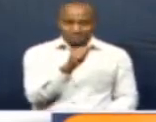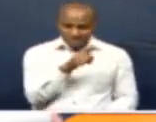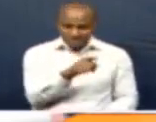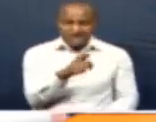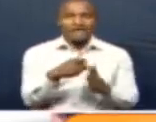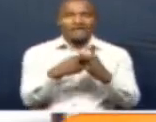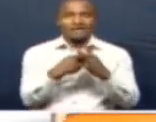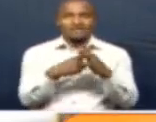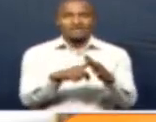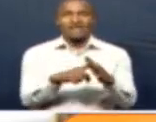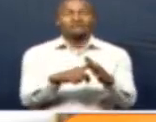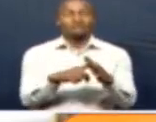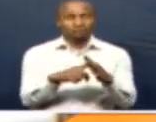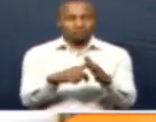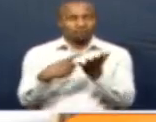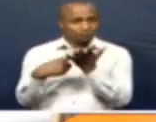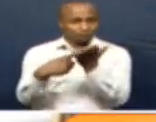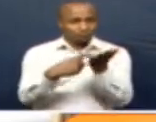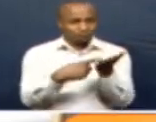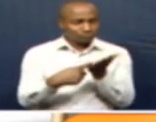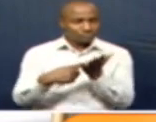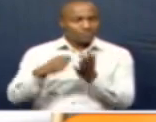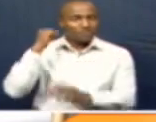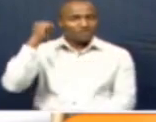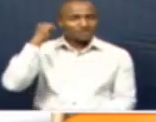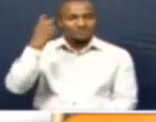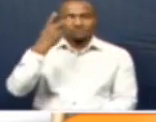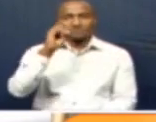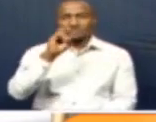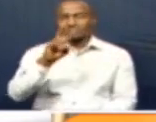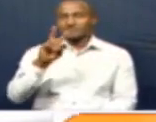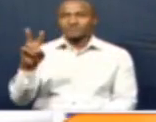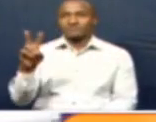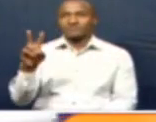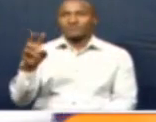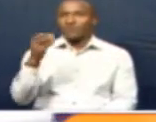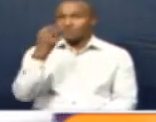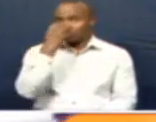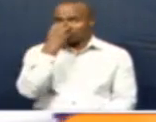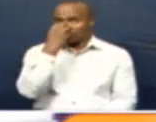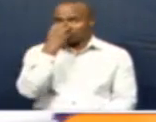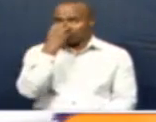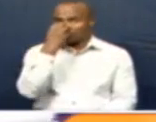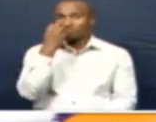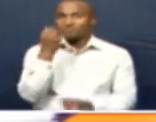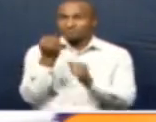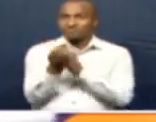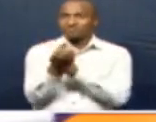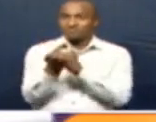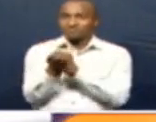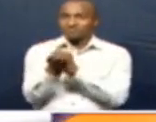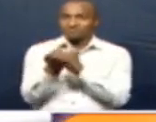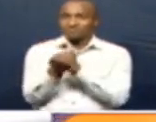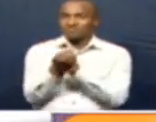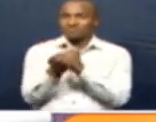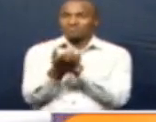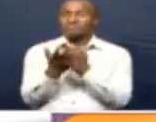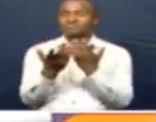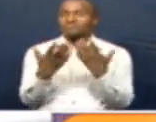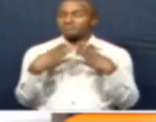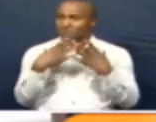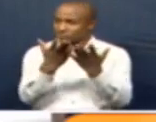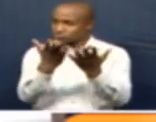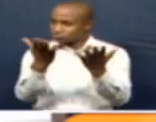mwaka 2022. Ruto akionekana kuchukua fursa hiyo kujipanga na kutafuta usuhuba kutoka kwa wapiga kura